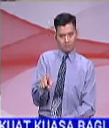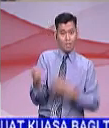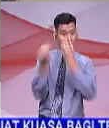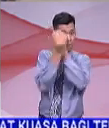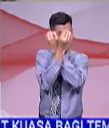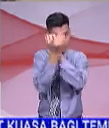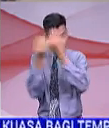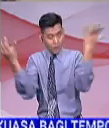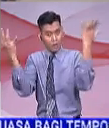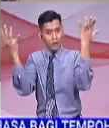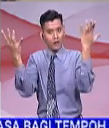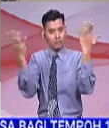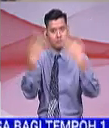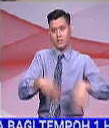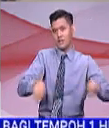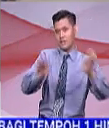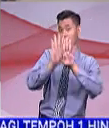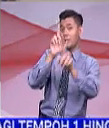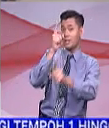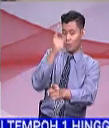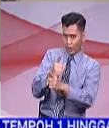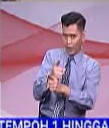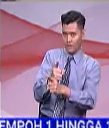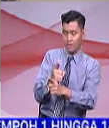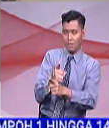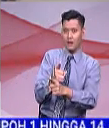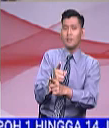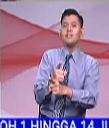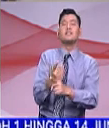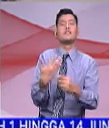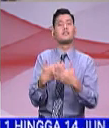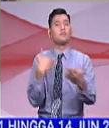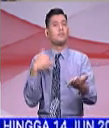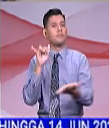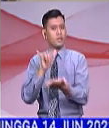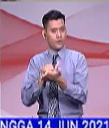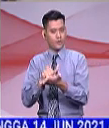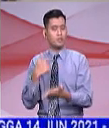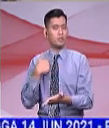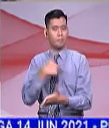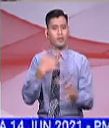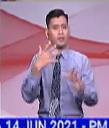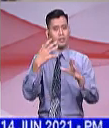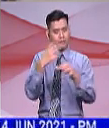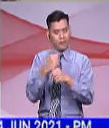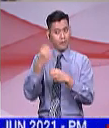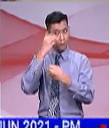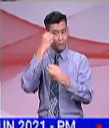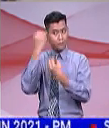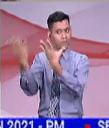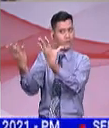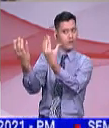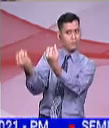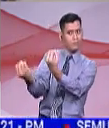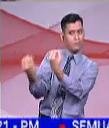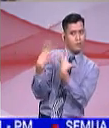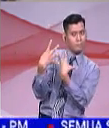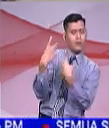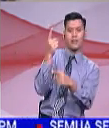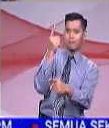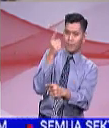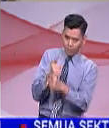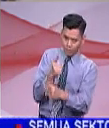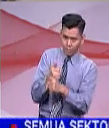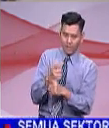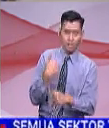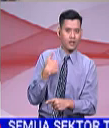dan sebelum kami nak menyampaikan berita itu kepada orang ramai, kami perlu mendapatkannya daripada sumber yang sahih juga. Maksudnya biasanya kami akan terus, kami tidak